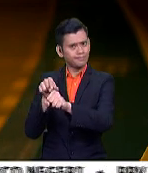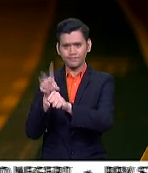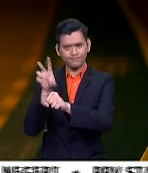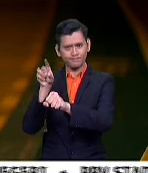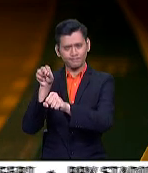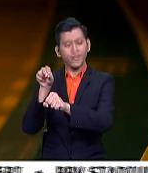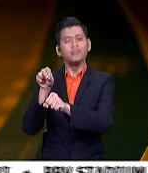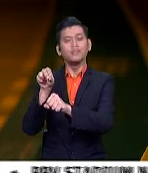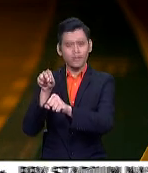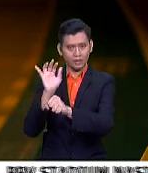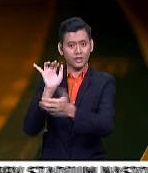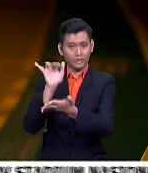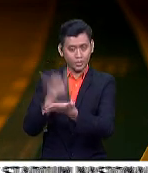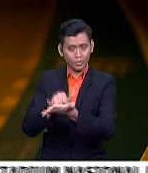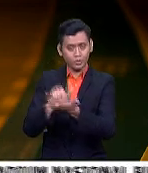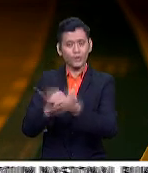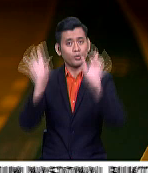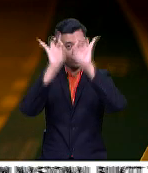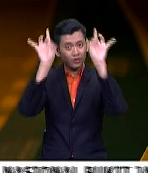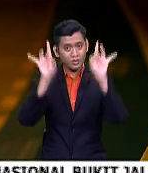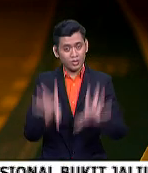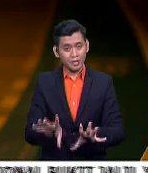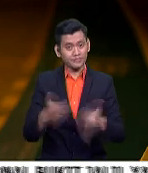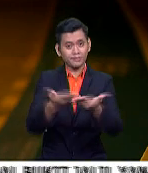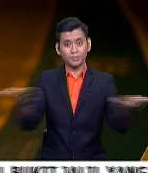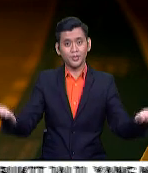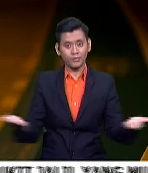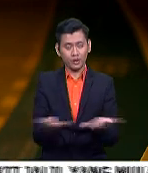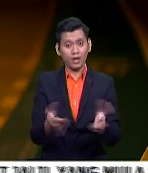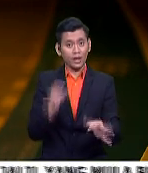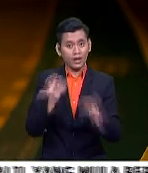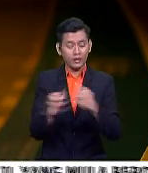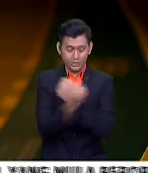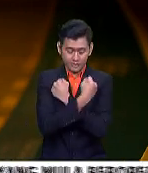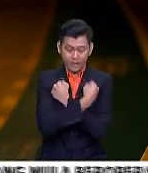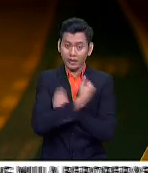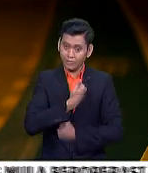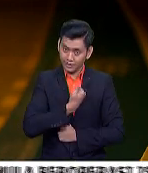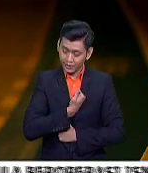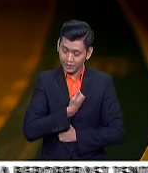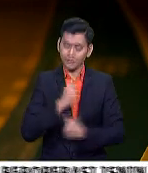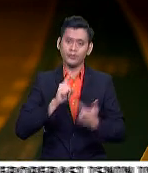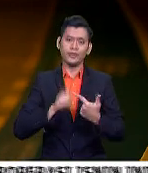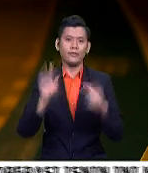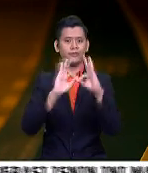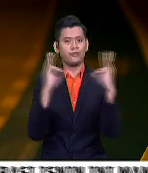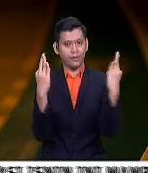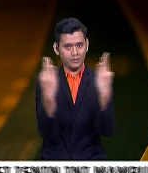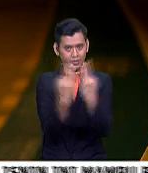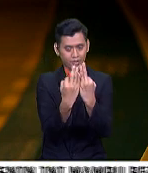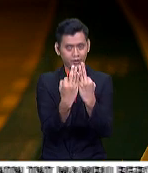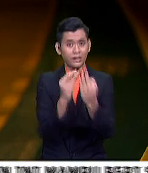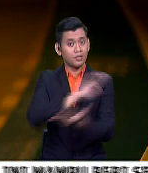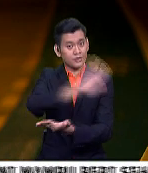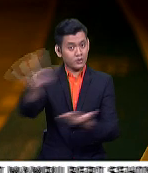Ia juga ujian luahan kasih sayang tertinggi. Jika kita sayangkan diri, keluarga dan mahukan semua kembali